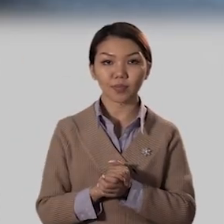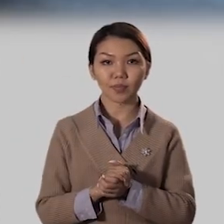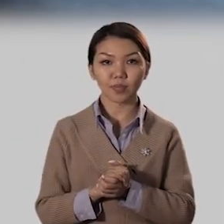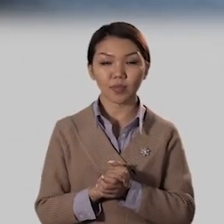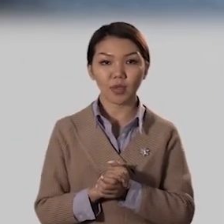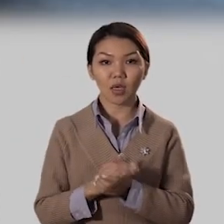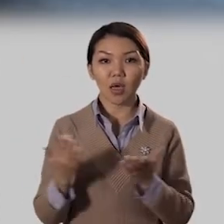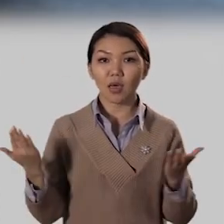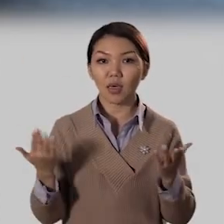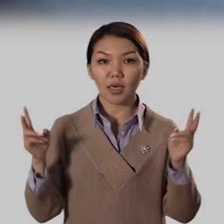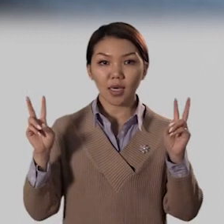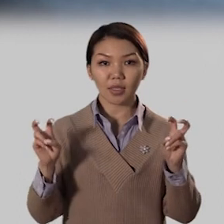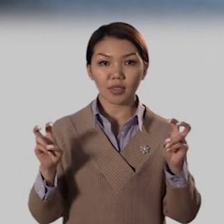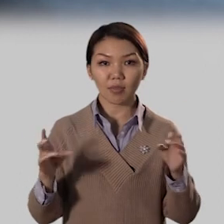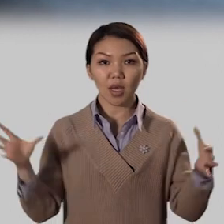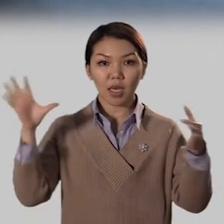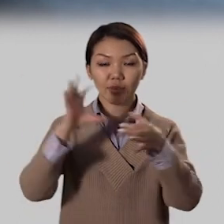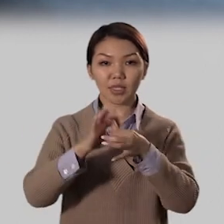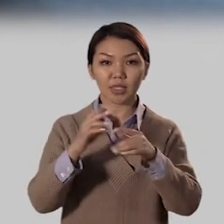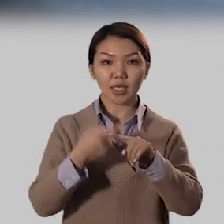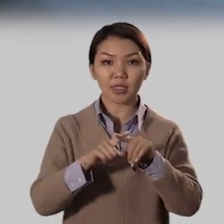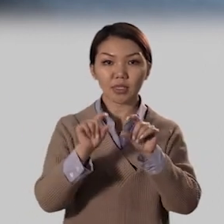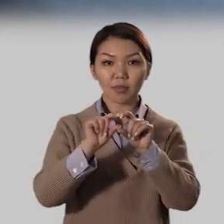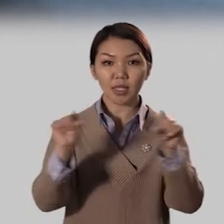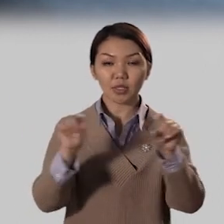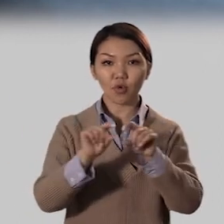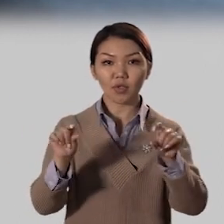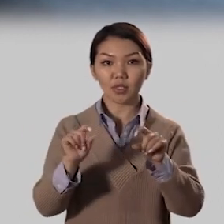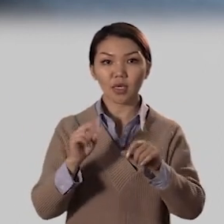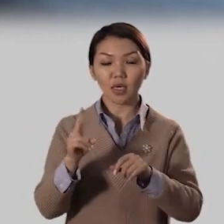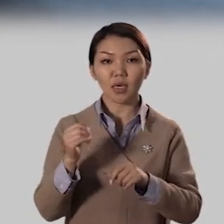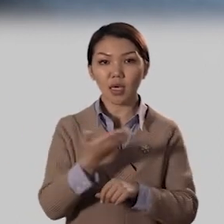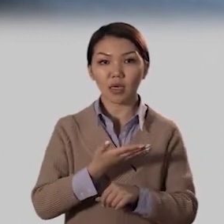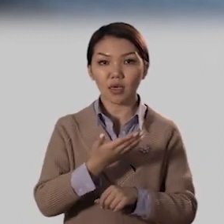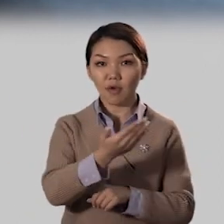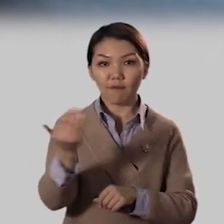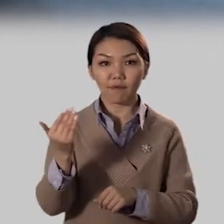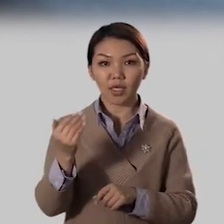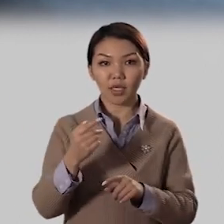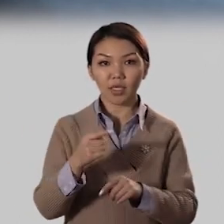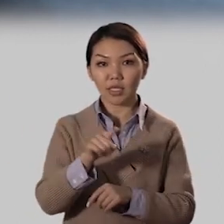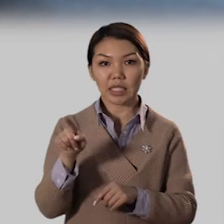какая тема объединяет пословицы как вы их понимаете